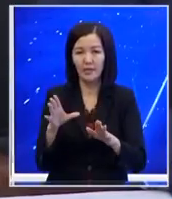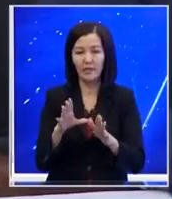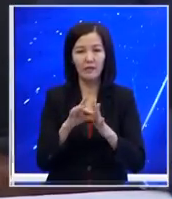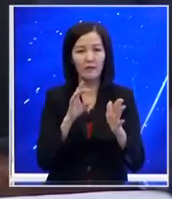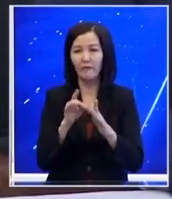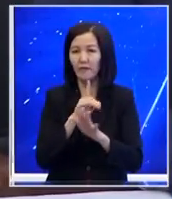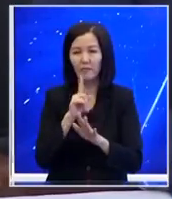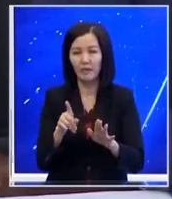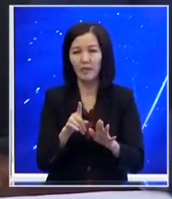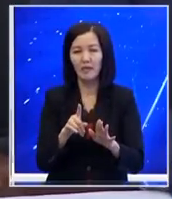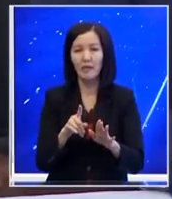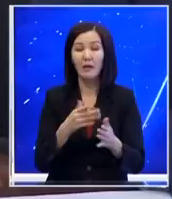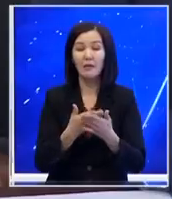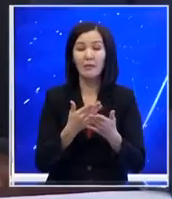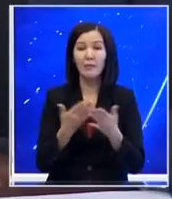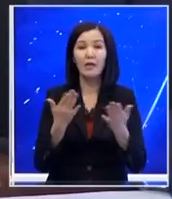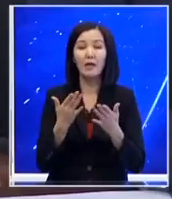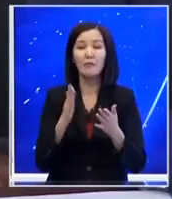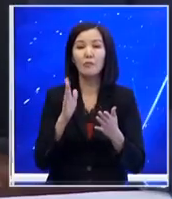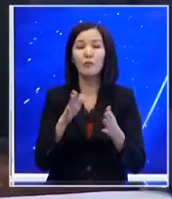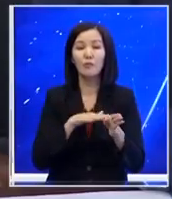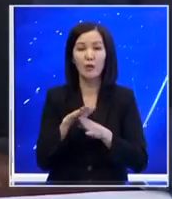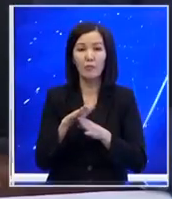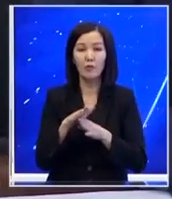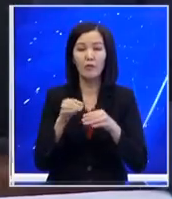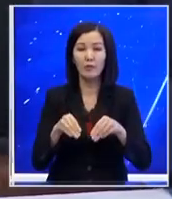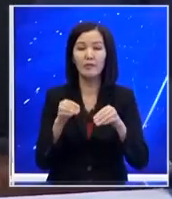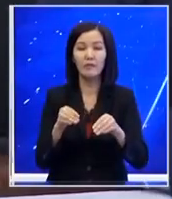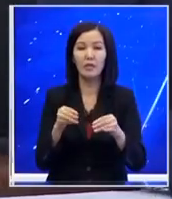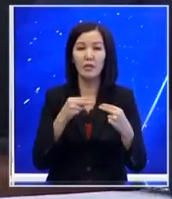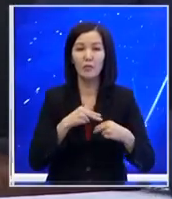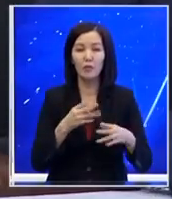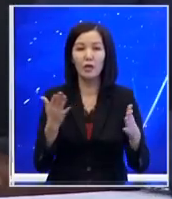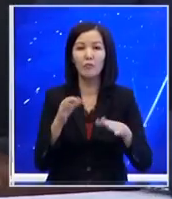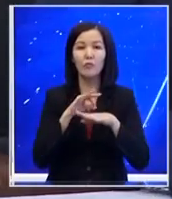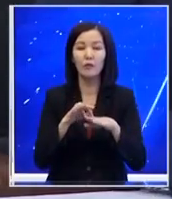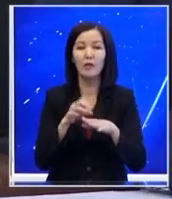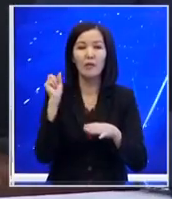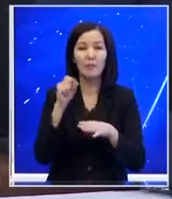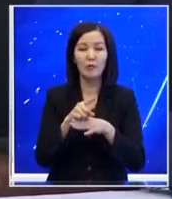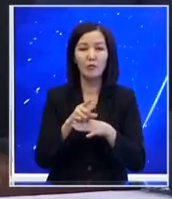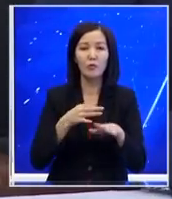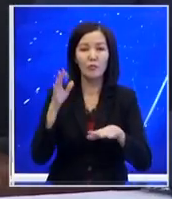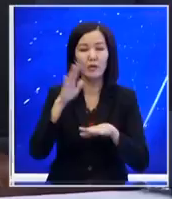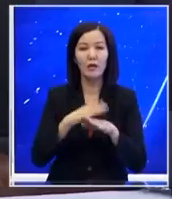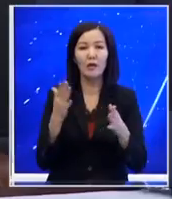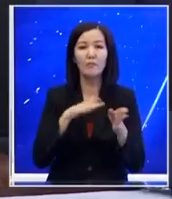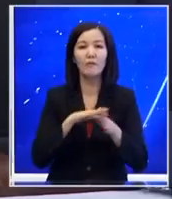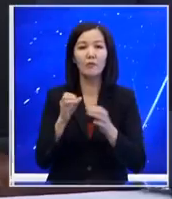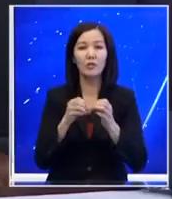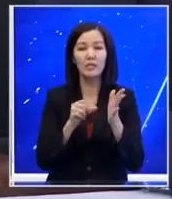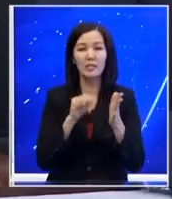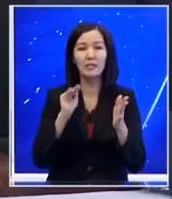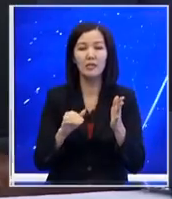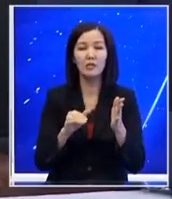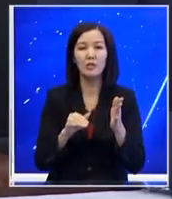Угу. То есть, если эти семена не будут выбраны, как вы посевную, то, что поручение Аманды Габаевич есть, как мы выполним 16 тысяч. То есть, у